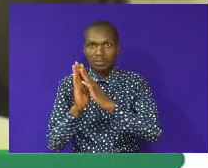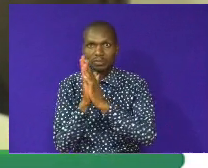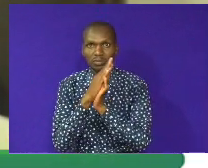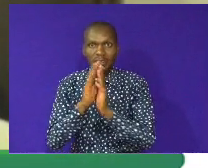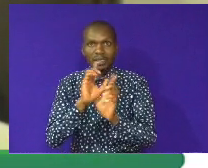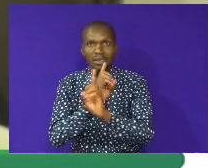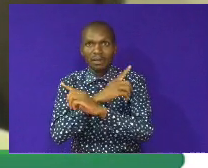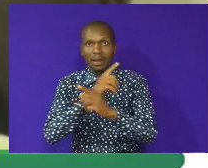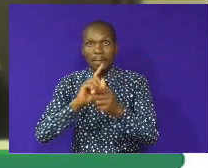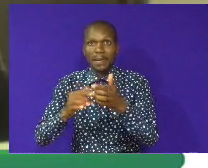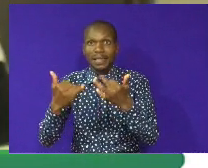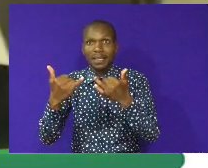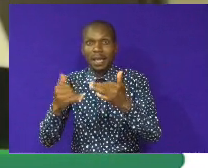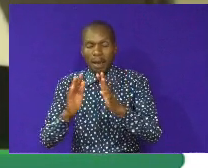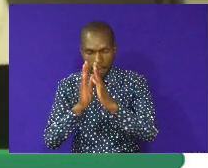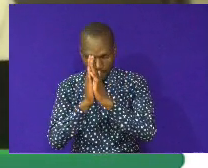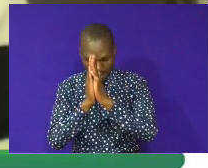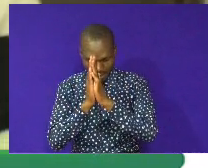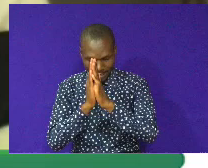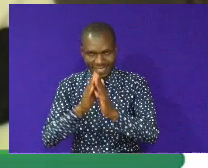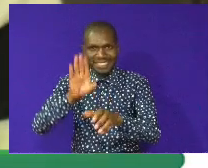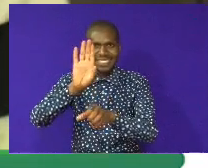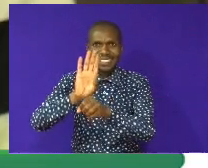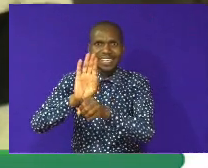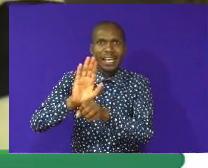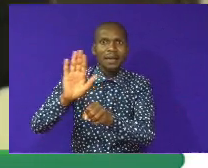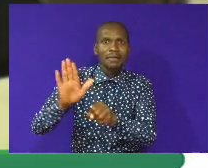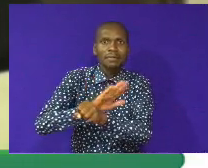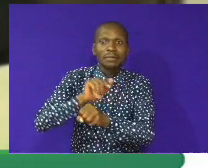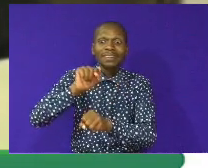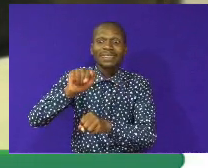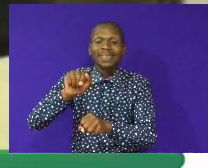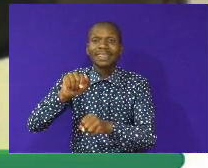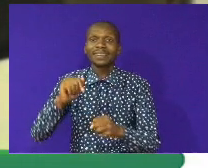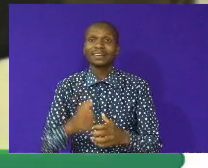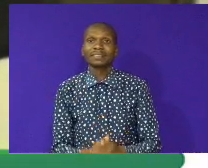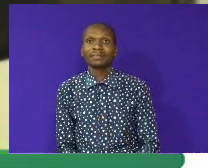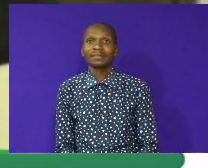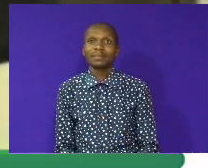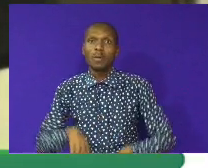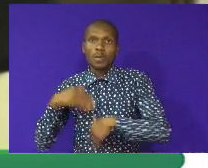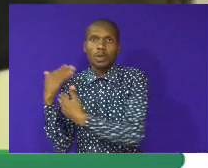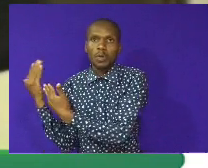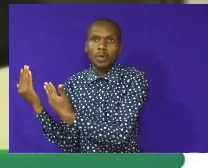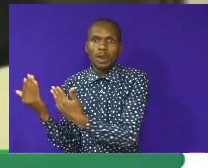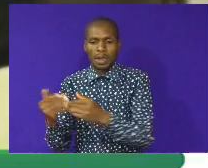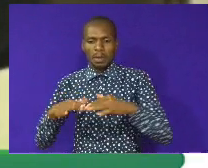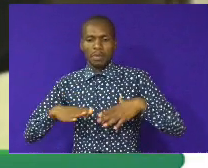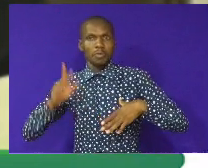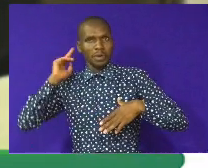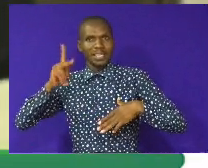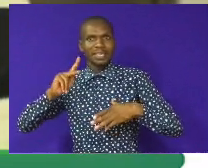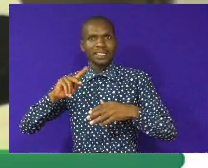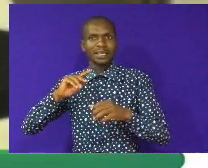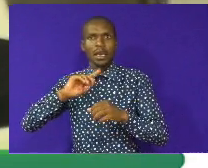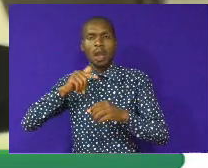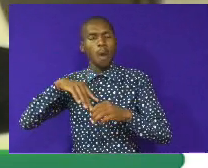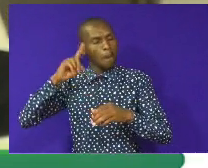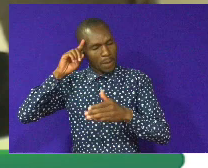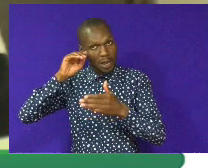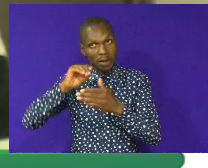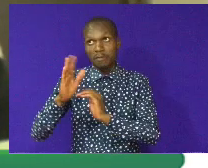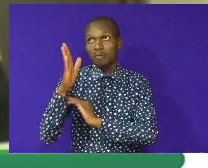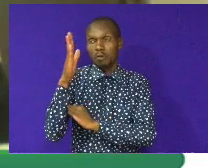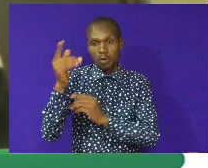wane raundi ya gocha mangana ya masaka. Chikanisa chionsi na wachichikare. Toku wali gani yaba kusibonsi. Mwendewezi wamine kinyasaye,